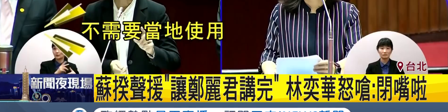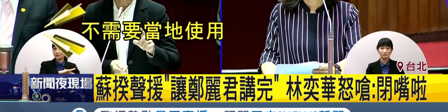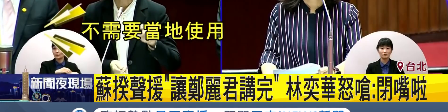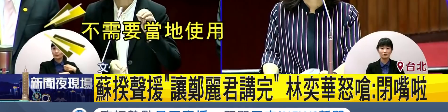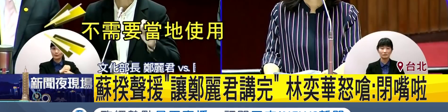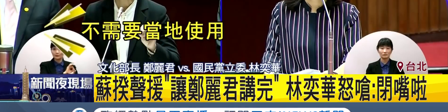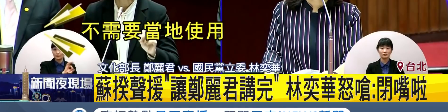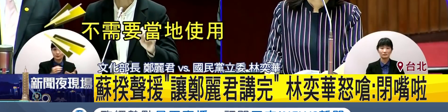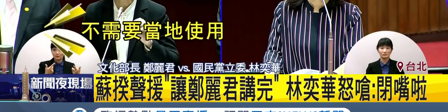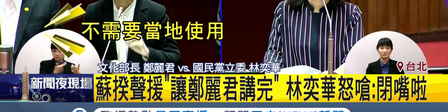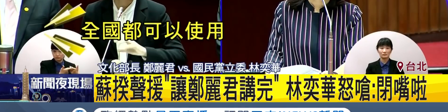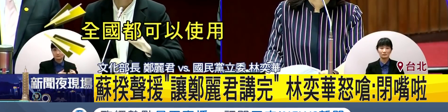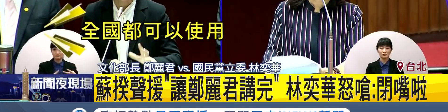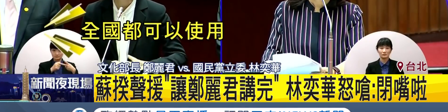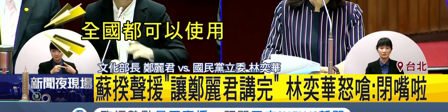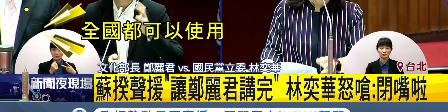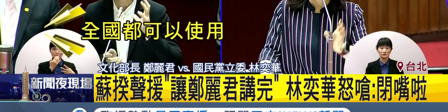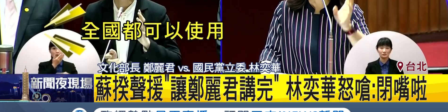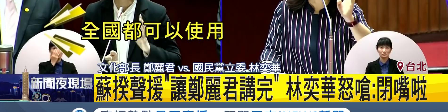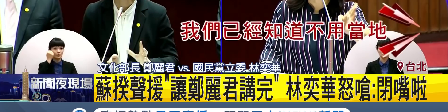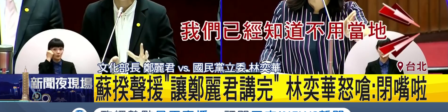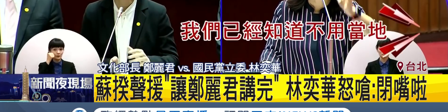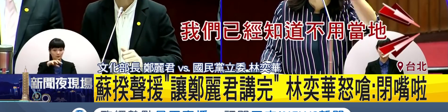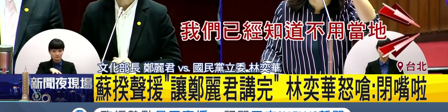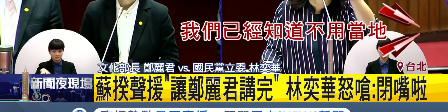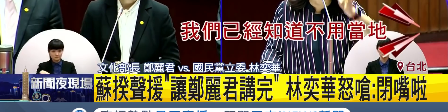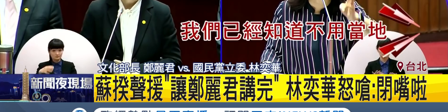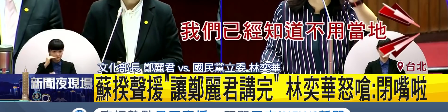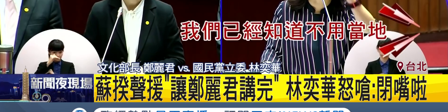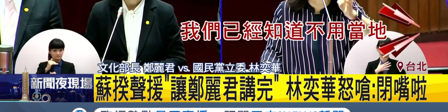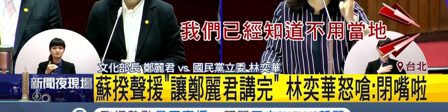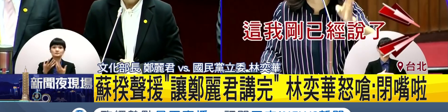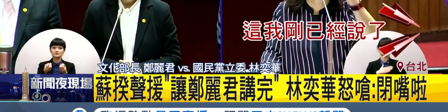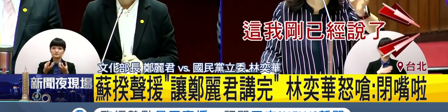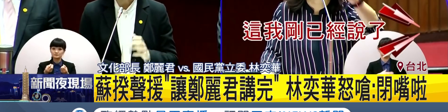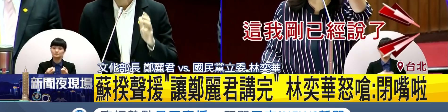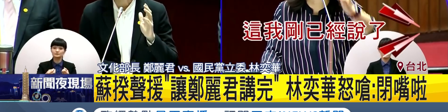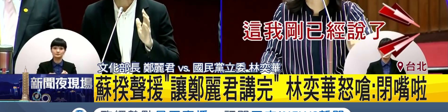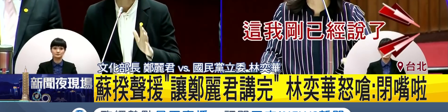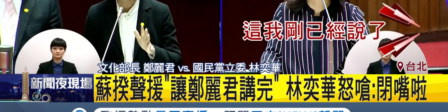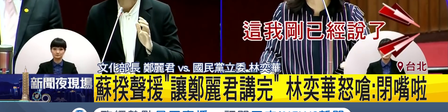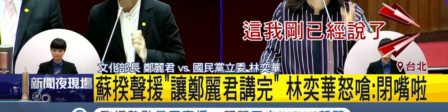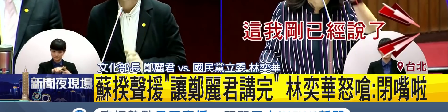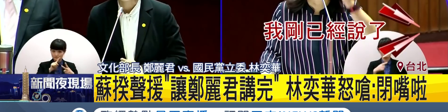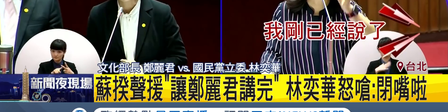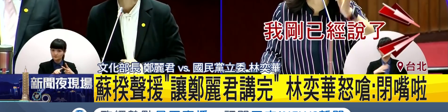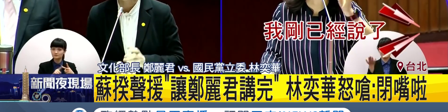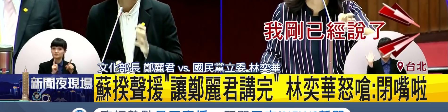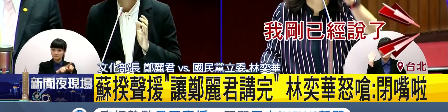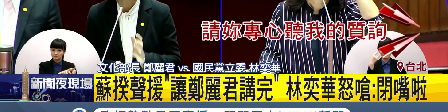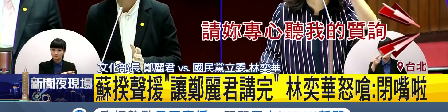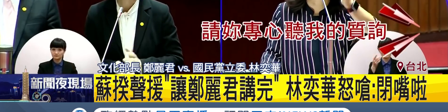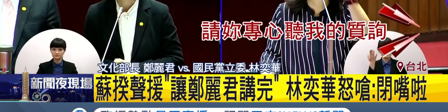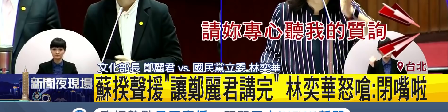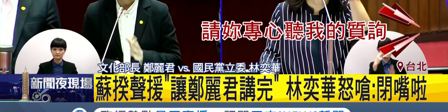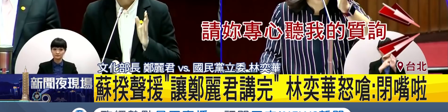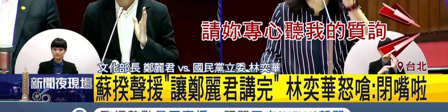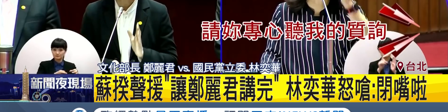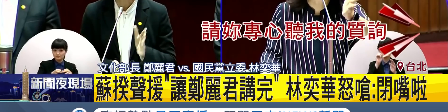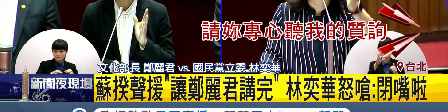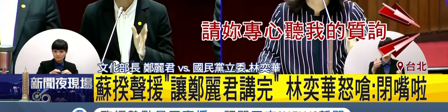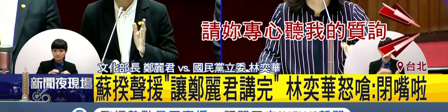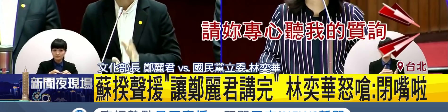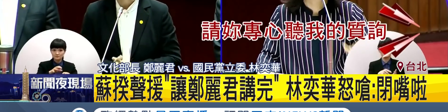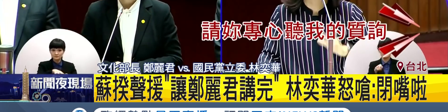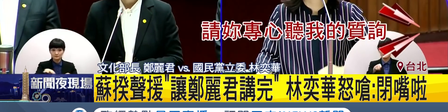来。 不需要当地使用，全国都可以使用。 我们已经知道不用当地，这我刚已经说了，我刚已经说，请你专